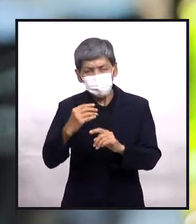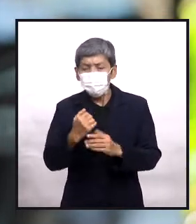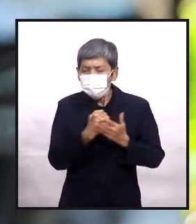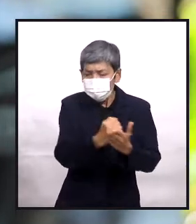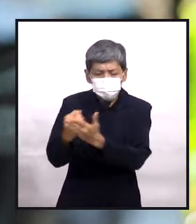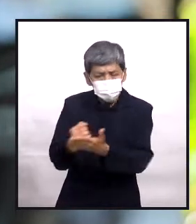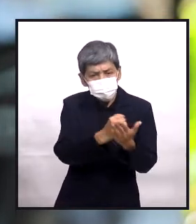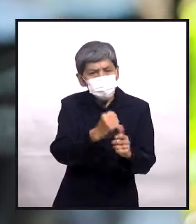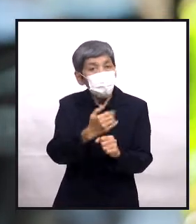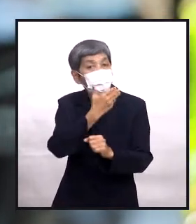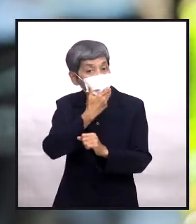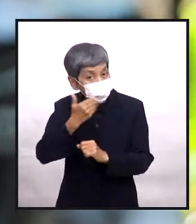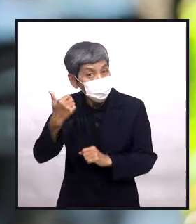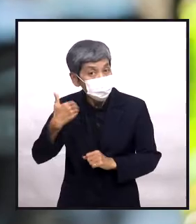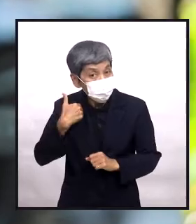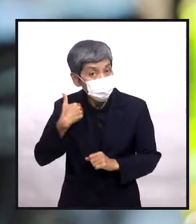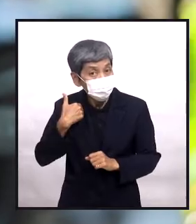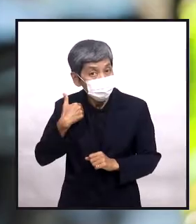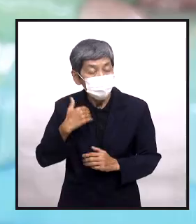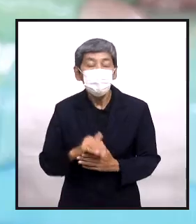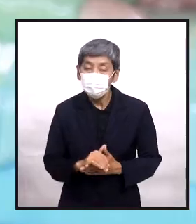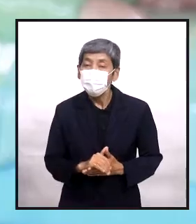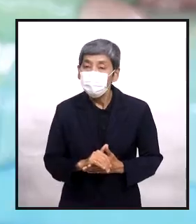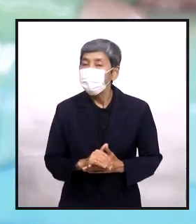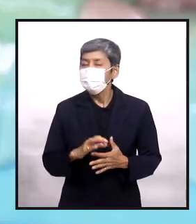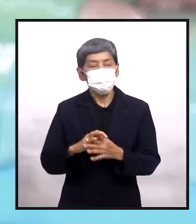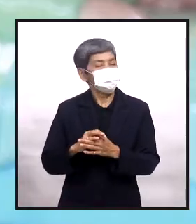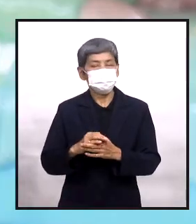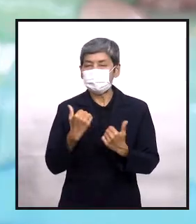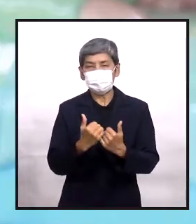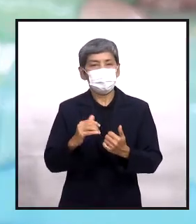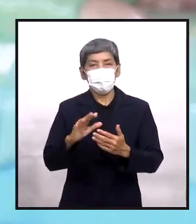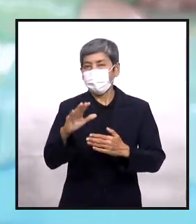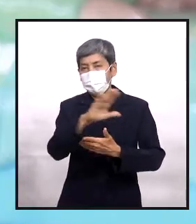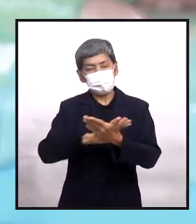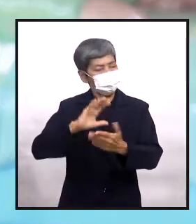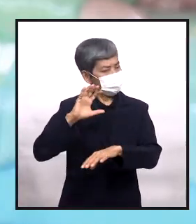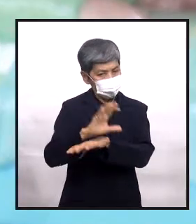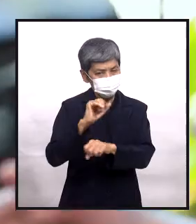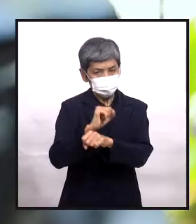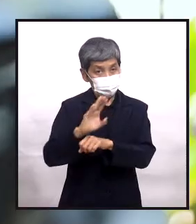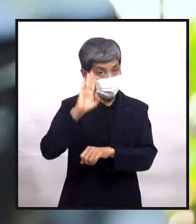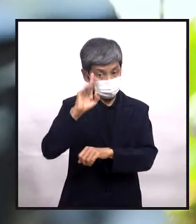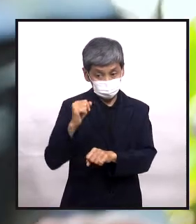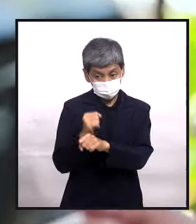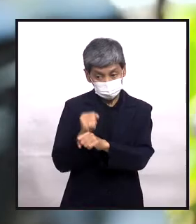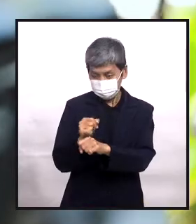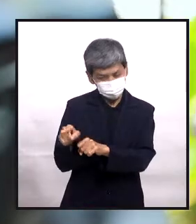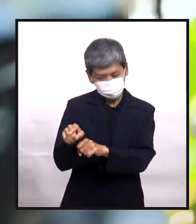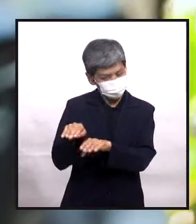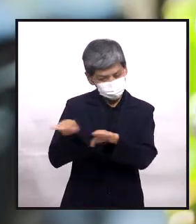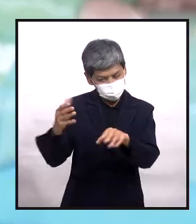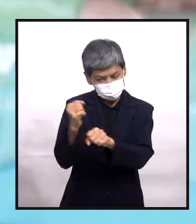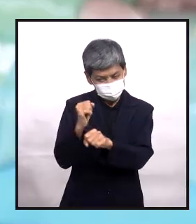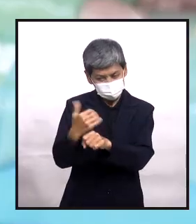ก็ซัพพอร์ตกันในเรื่องของการทำความดีเป็นเครดิต เป็นข้อบังคับเลยถ้าต่างประเทศจะเป็นข้อบังคับเลยว่าบริษัทคุณเนี่ยไม่ผ่านเก